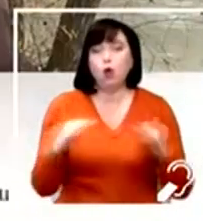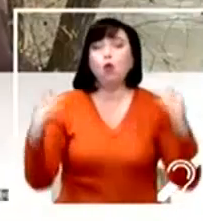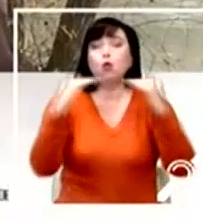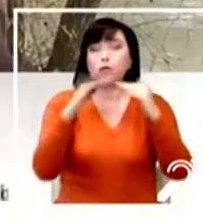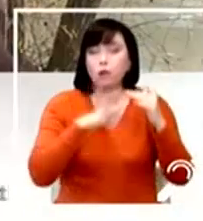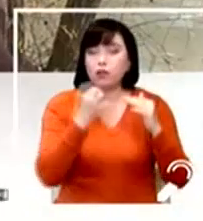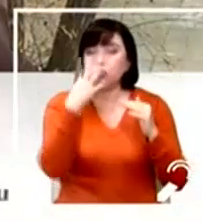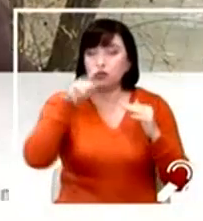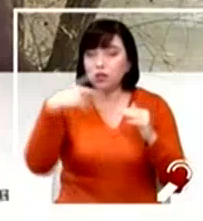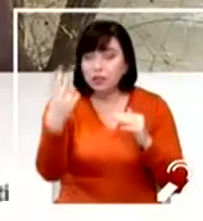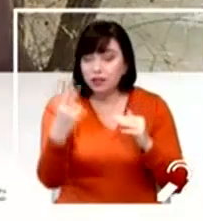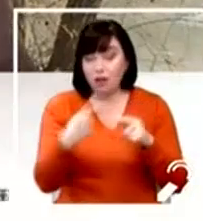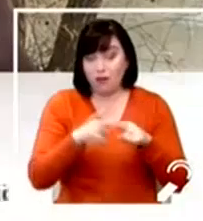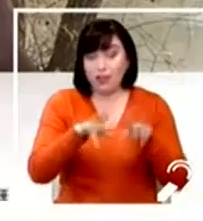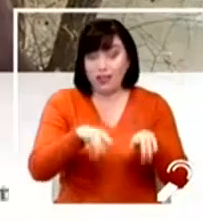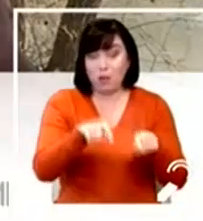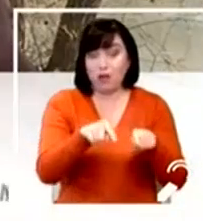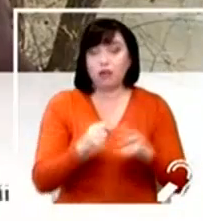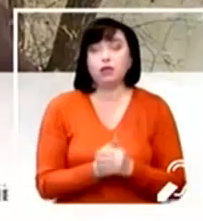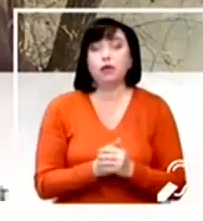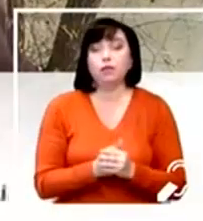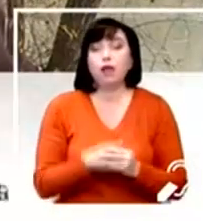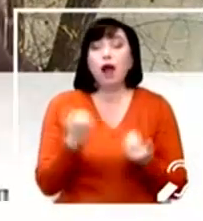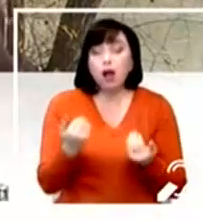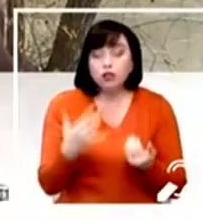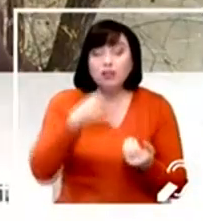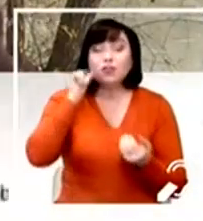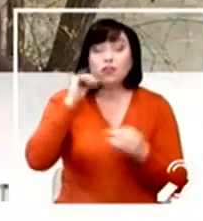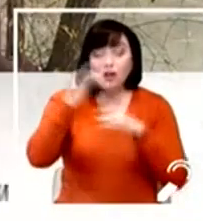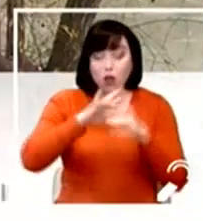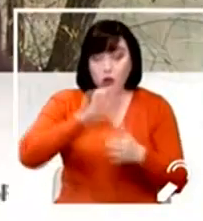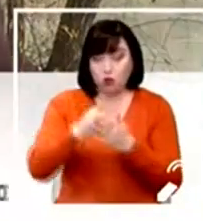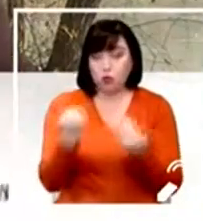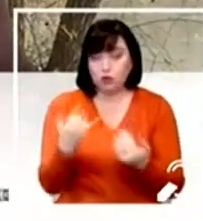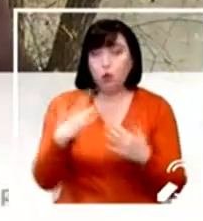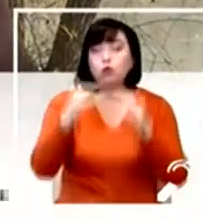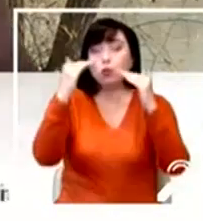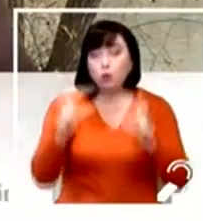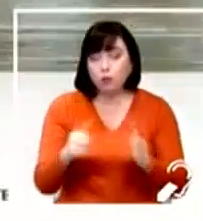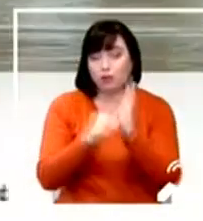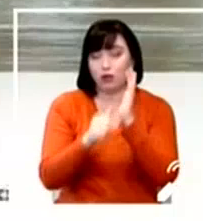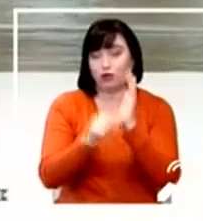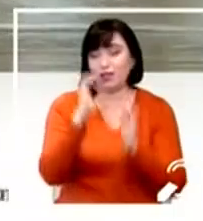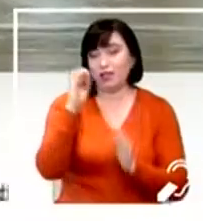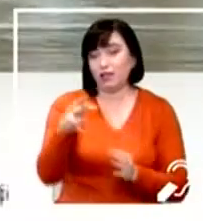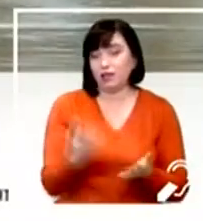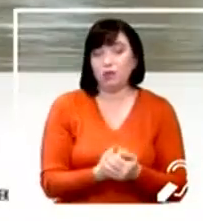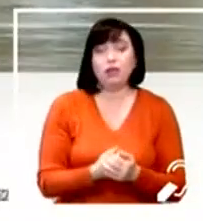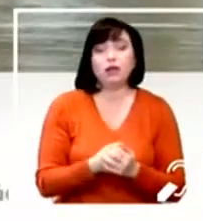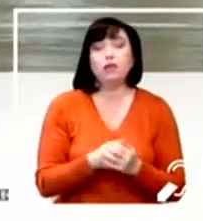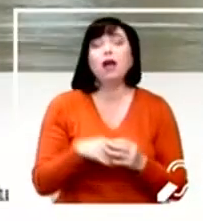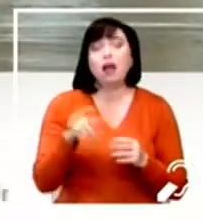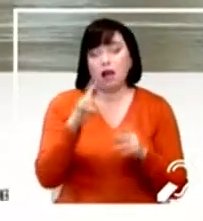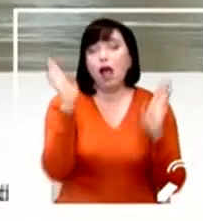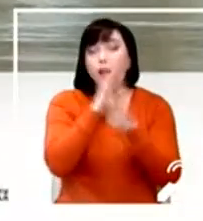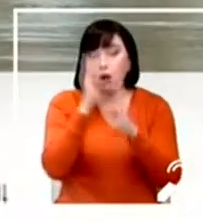nivelul a fost 14,2 în locul ăsta la noi unde stăm noi acum. Acum, de ieri seara până azi, a scăzut undeva la vreo 60 cm. Zilele trecute,